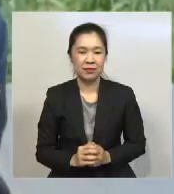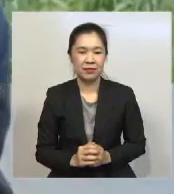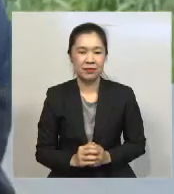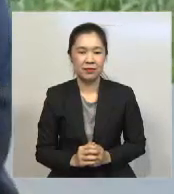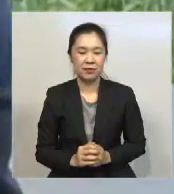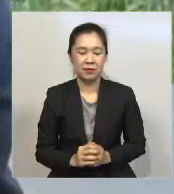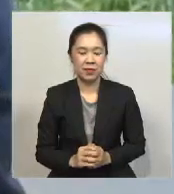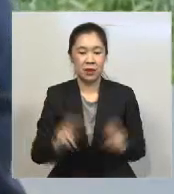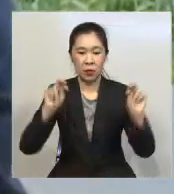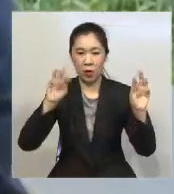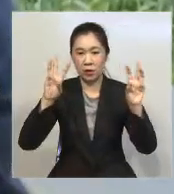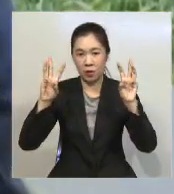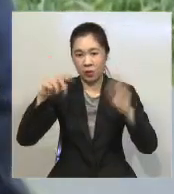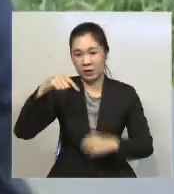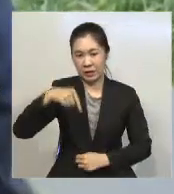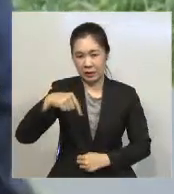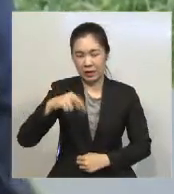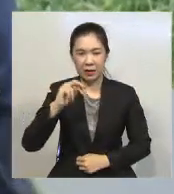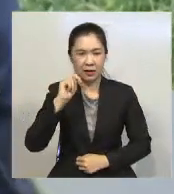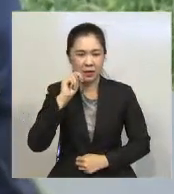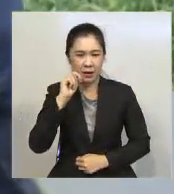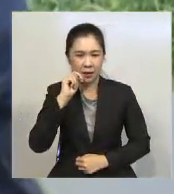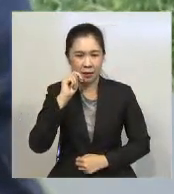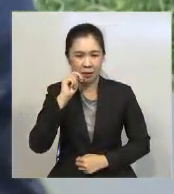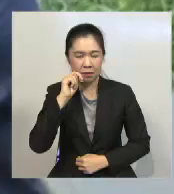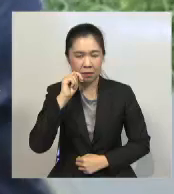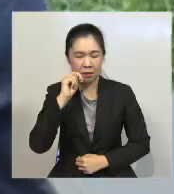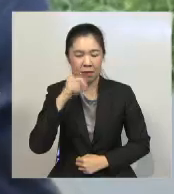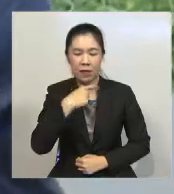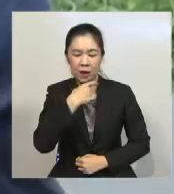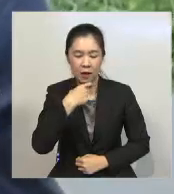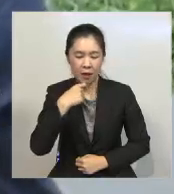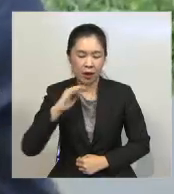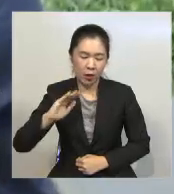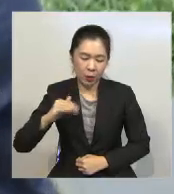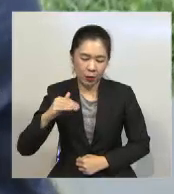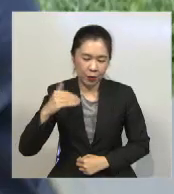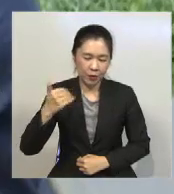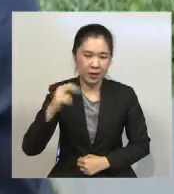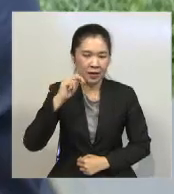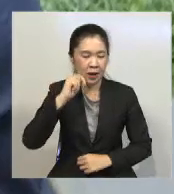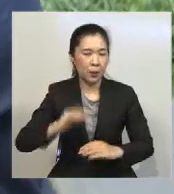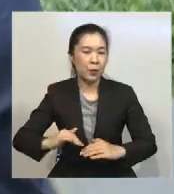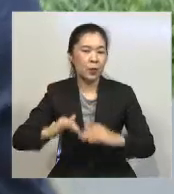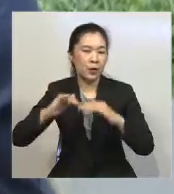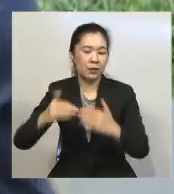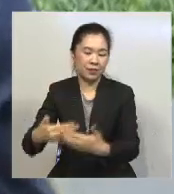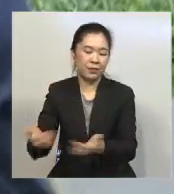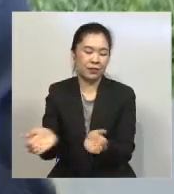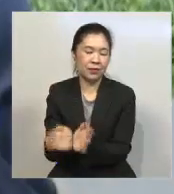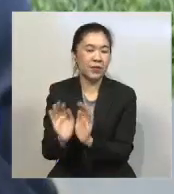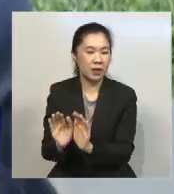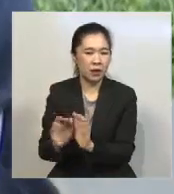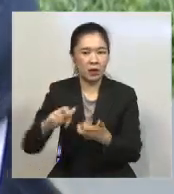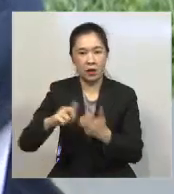โดยเฉพาะนครสวรรค์ส่วนใหญ่ก็สภาพน้ำก็สภาพความแห้งแล้งก็ดีขึ้นนะครับแล้วก็มีน้ำเพิ่มขึ้นนิดหน่อยในอ่างเก็บน้ำนะครับแต่ก็ไม่